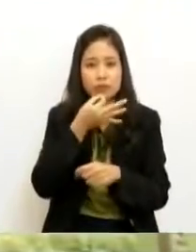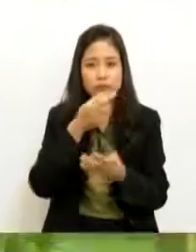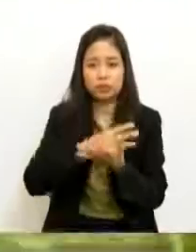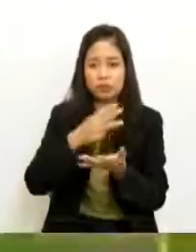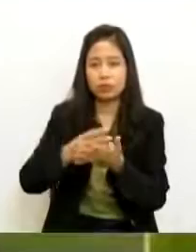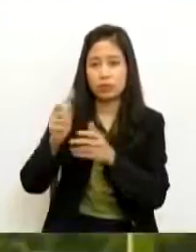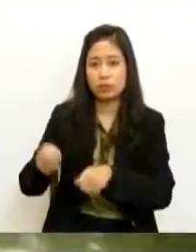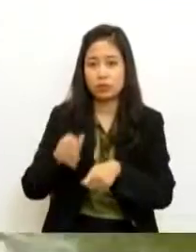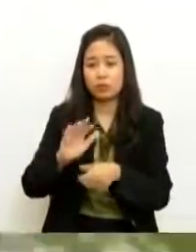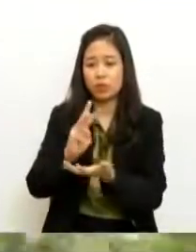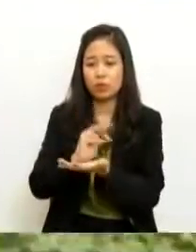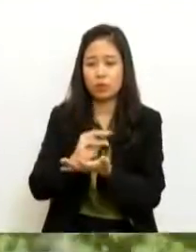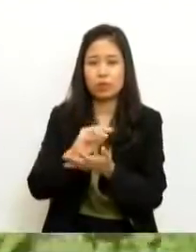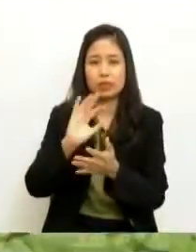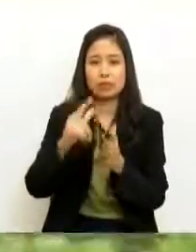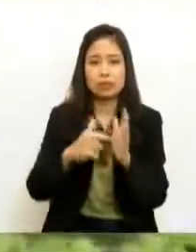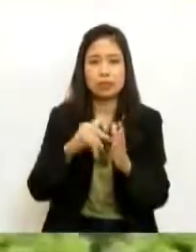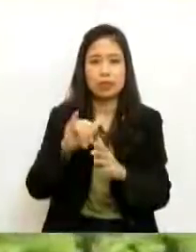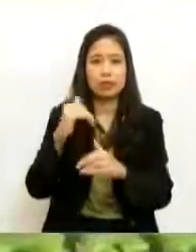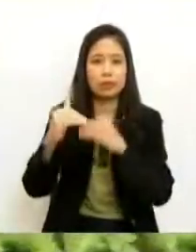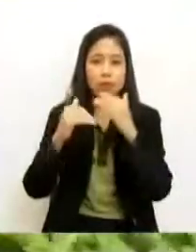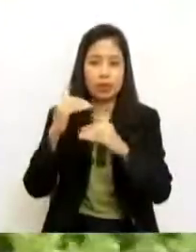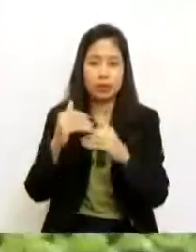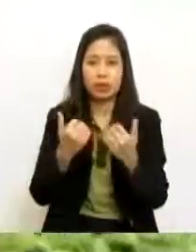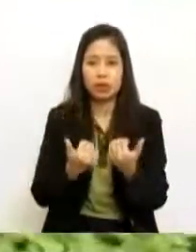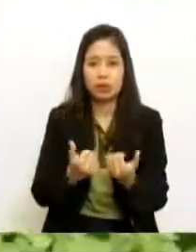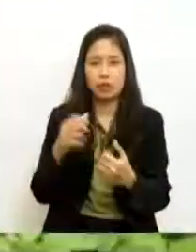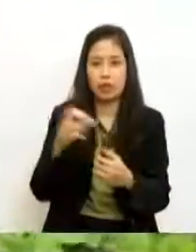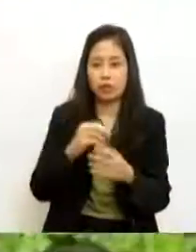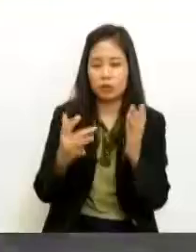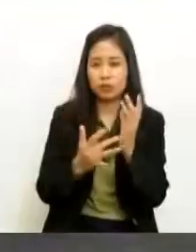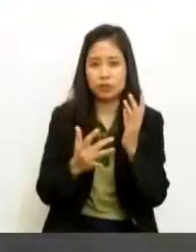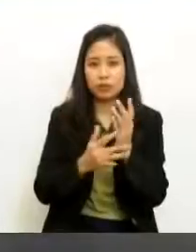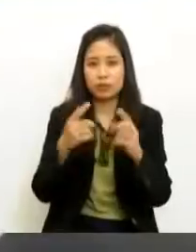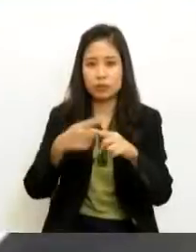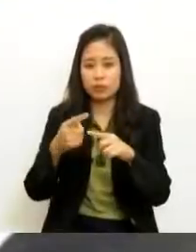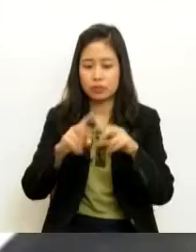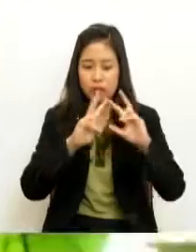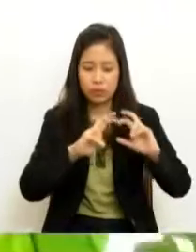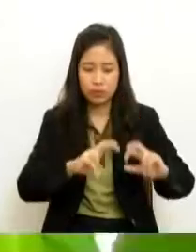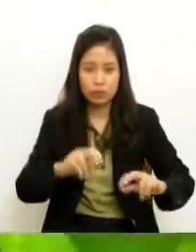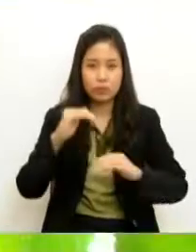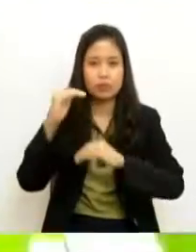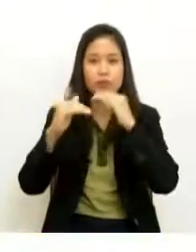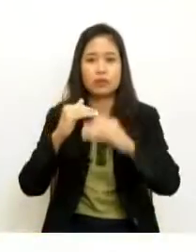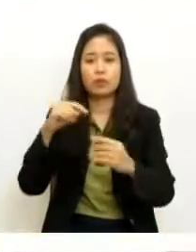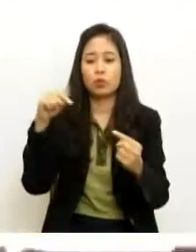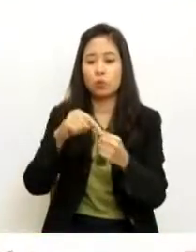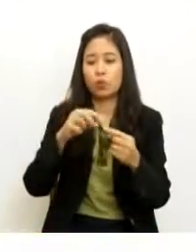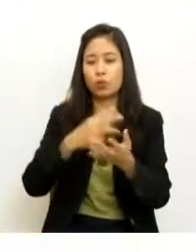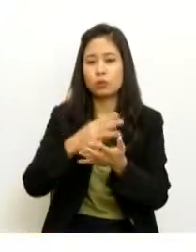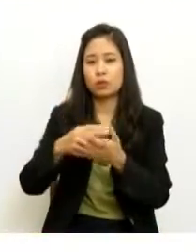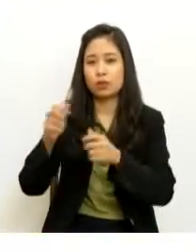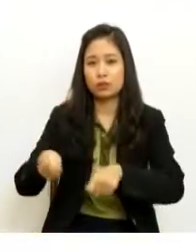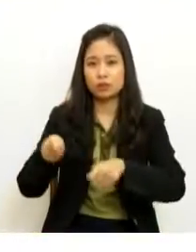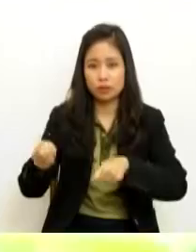ของมูลนิธิชัยพัฒนาซึ่งศูนย์แห่งนี้จะนำเทคโนโลยีที่ได้จากการวิจัยและพัฒนาแล้วของกรมวิชาการเกษตรม